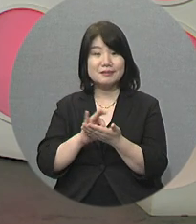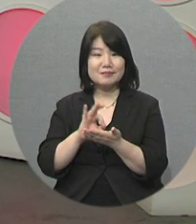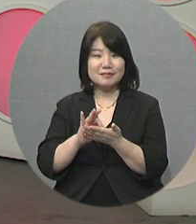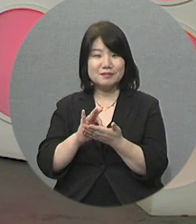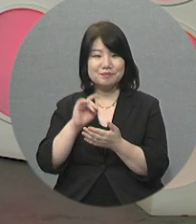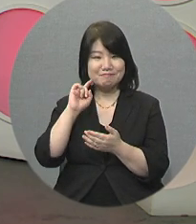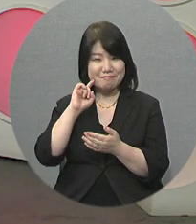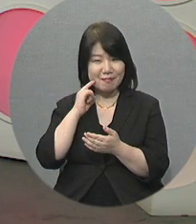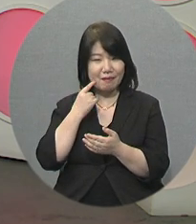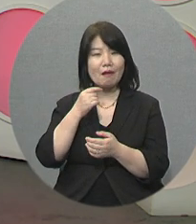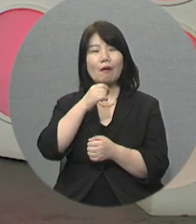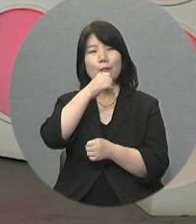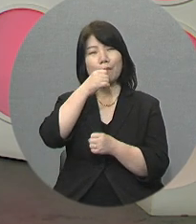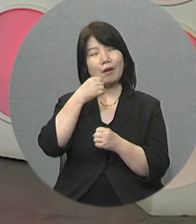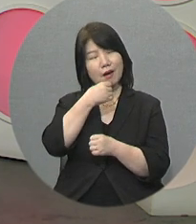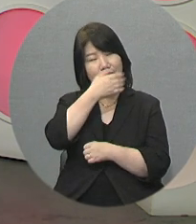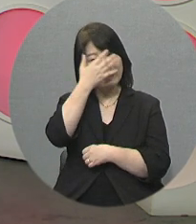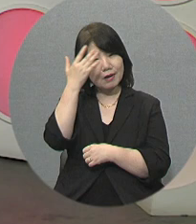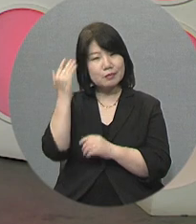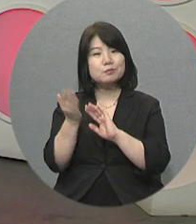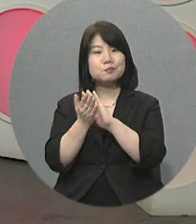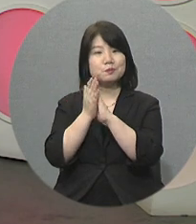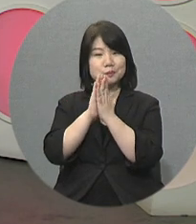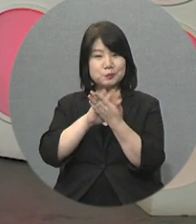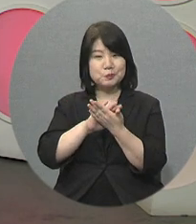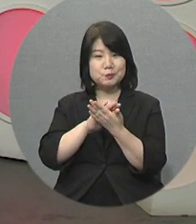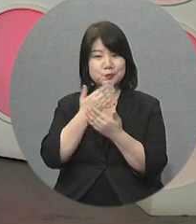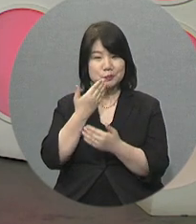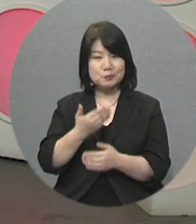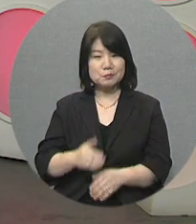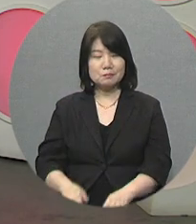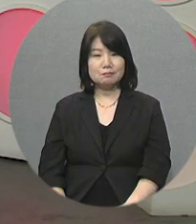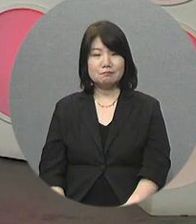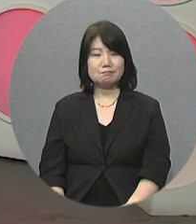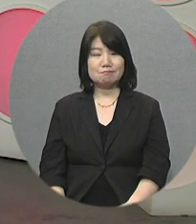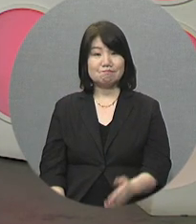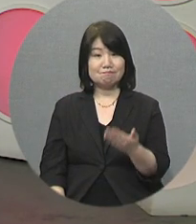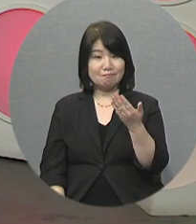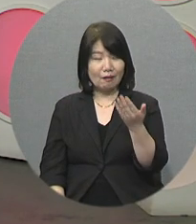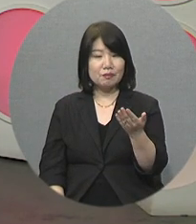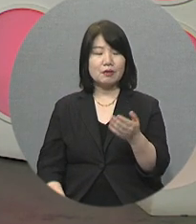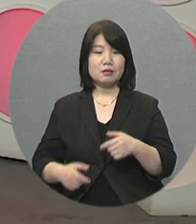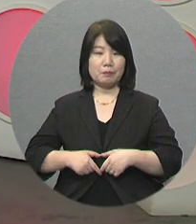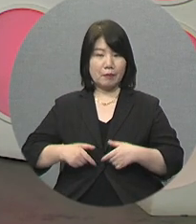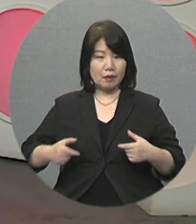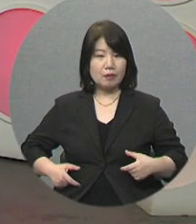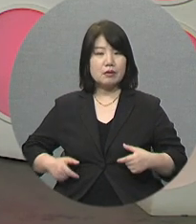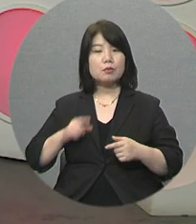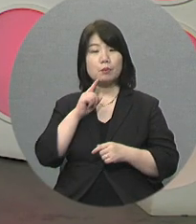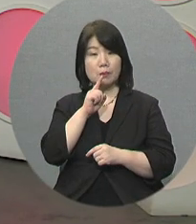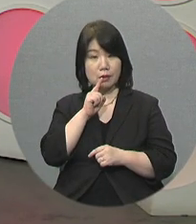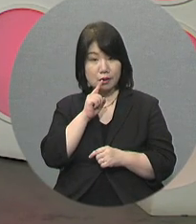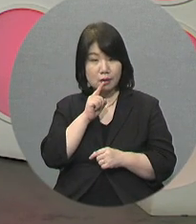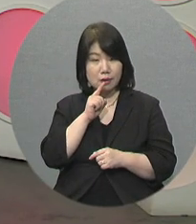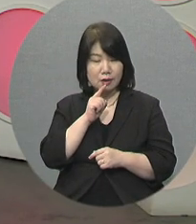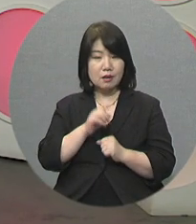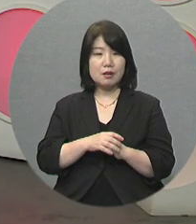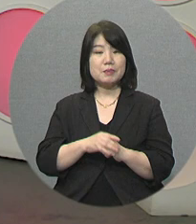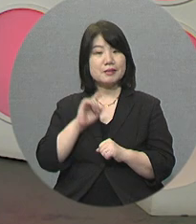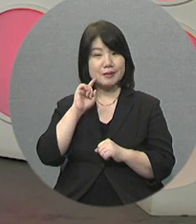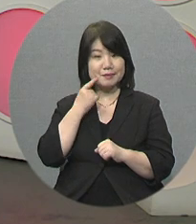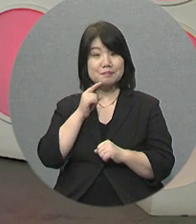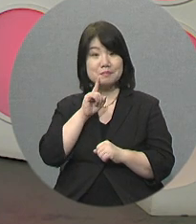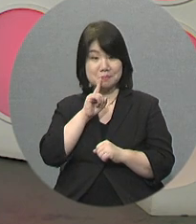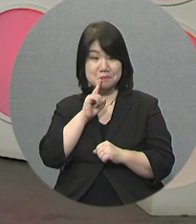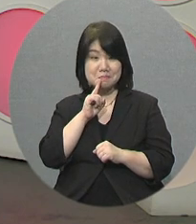되게 아름다워진다네요. 맞아요. 네. 맞습니다. 이렇게 그 상대를 배려하면서 말을 하다 보면 내가 봤을 때는 그 고운